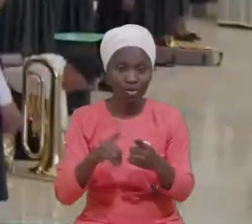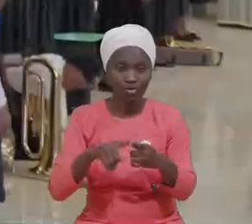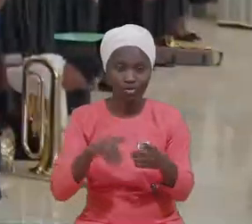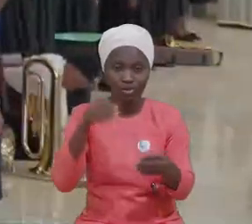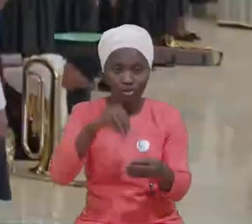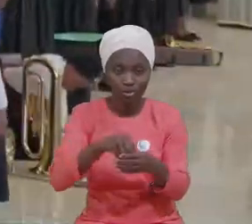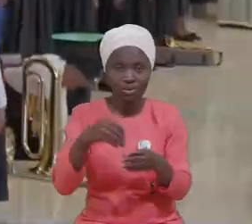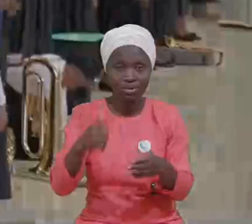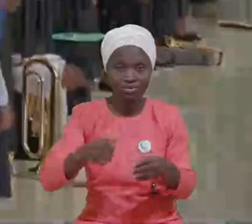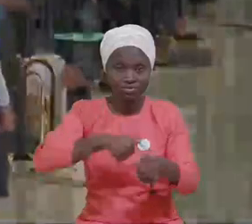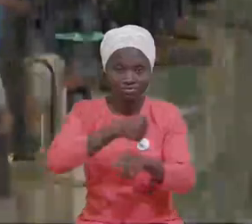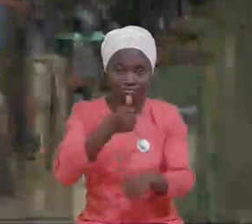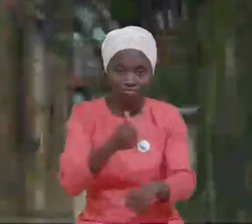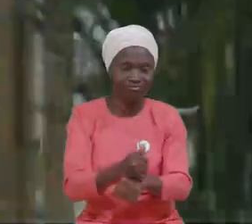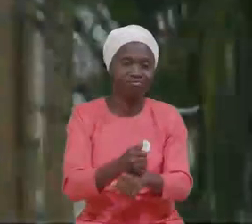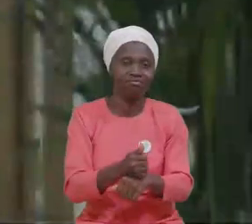un sceau